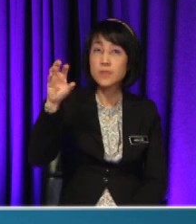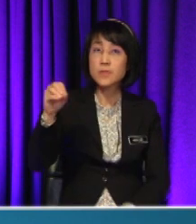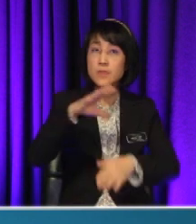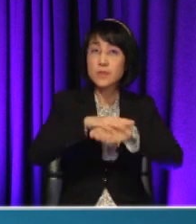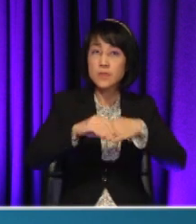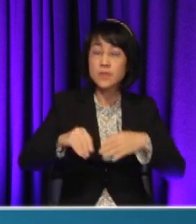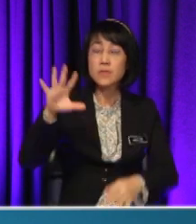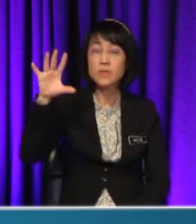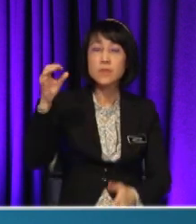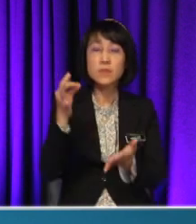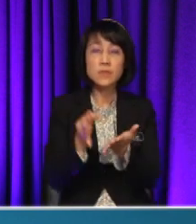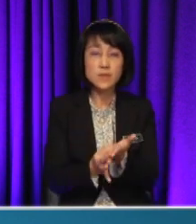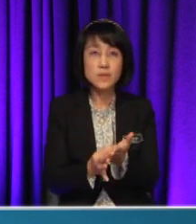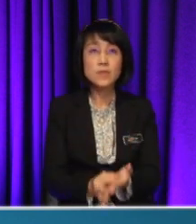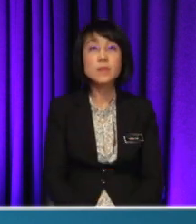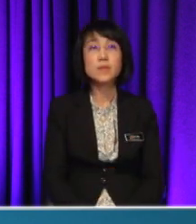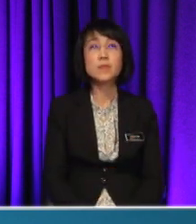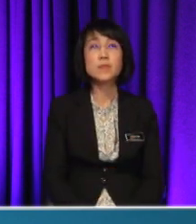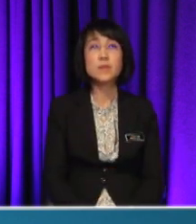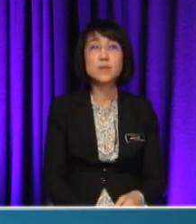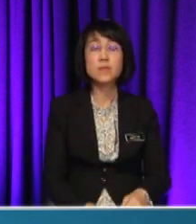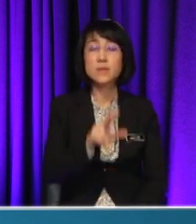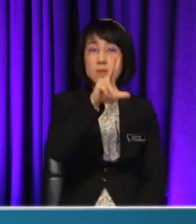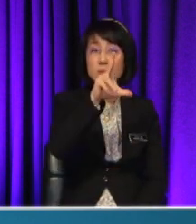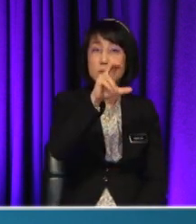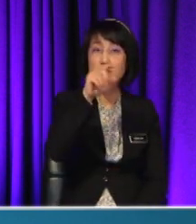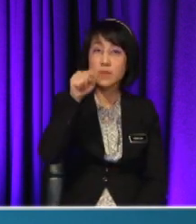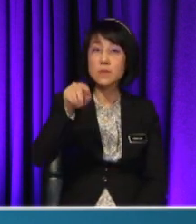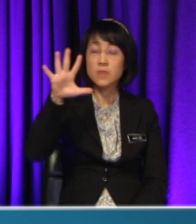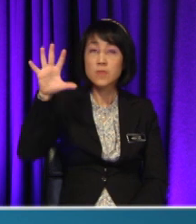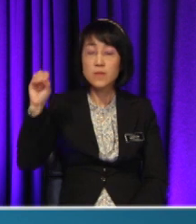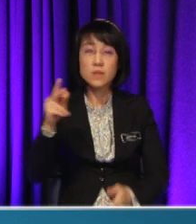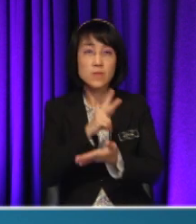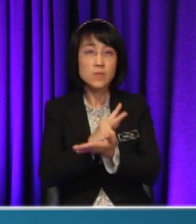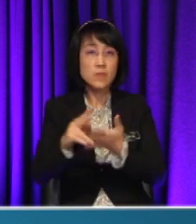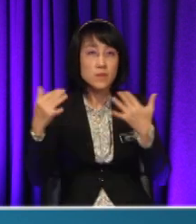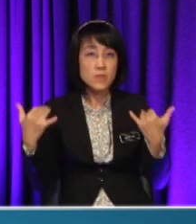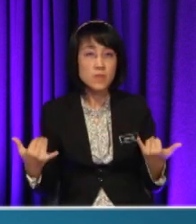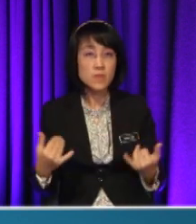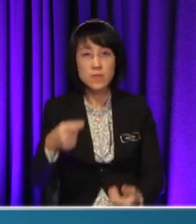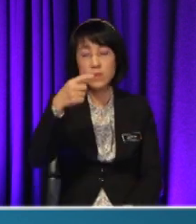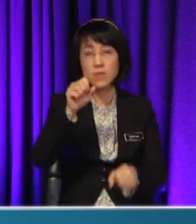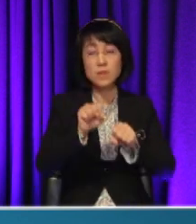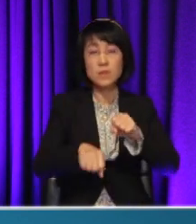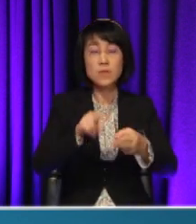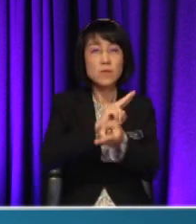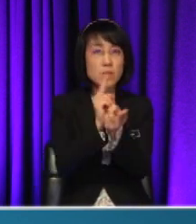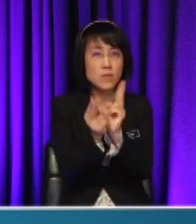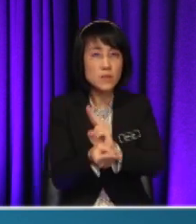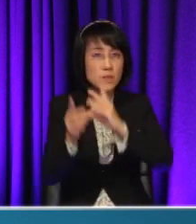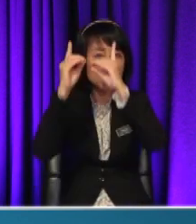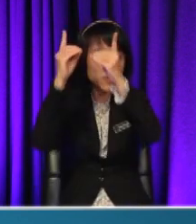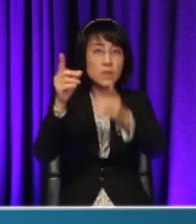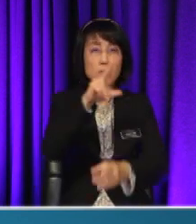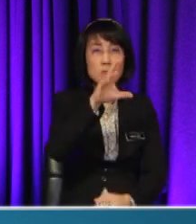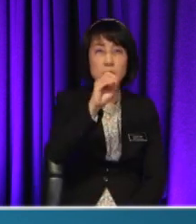cm 30 poin 50 Oke jadi kita nak kemas kini supaya kita ubah data 30 puluhan